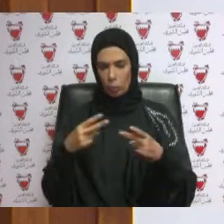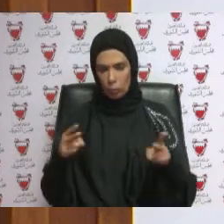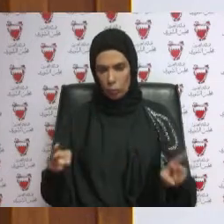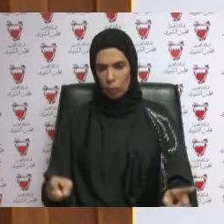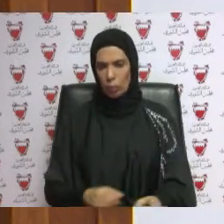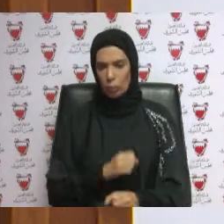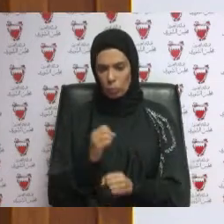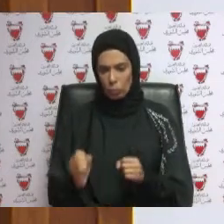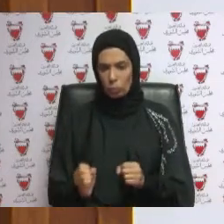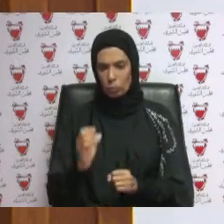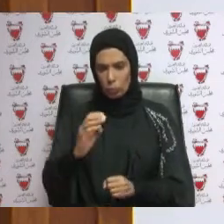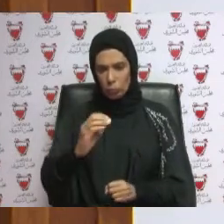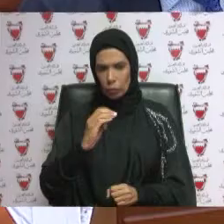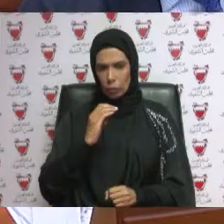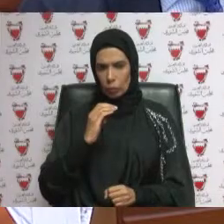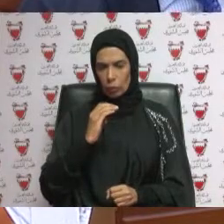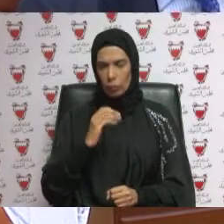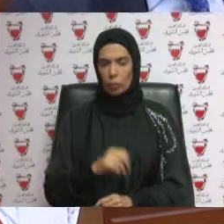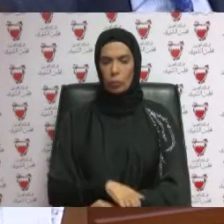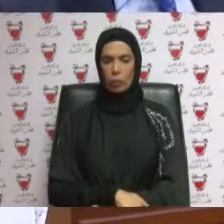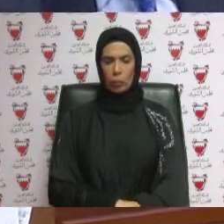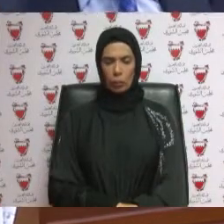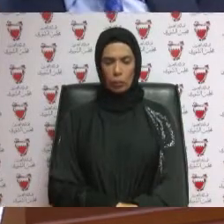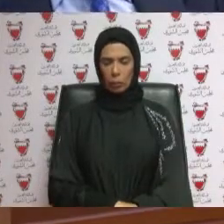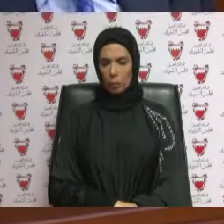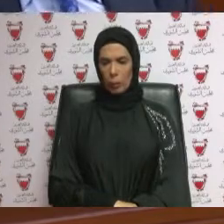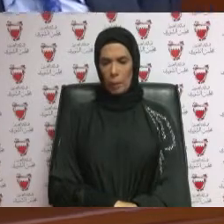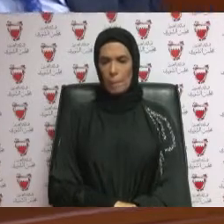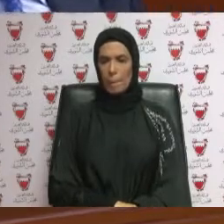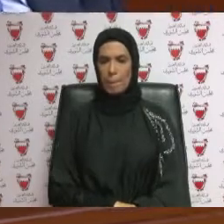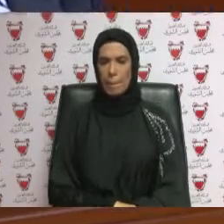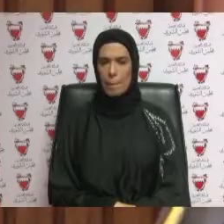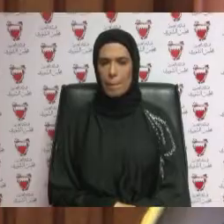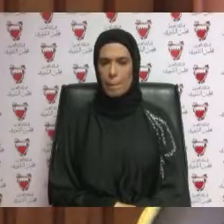المشروع الرد على الخطاب الملكي السامي، والأمر متروك لمجلسكم الموقر.